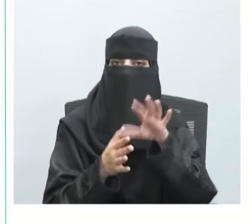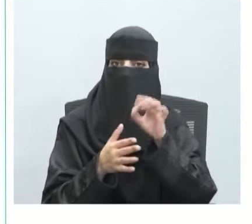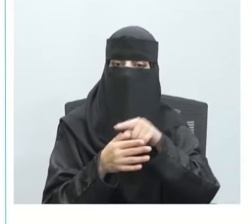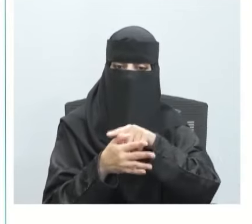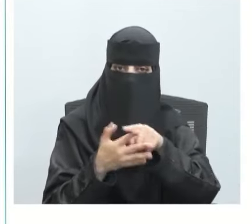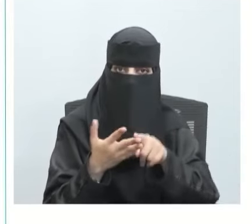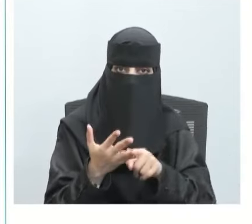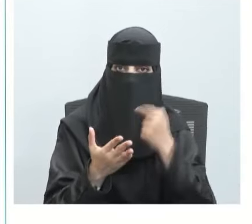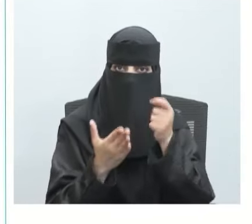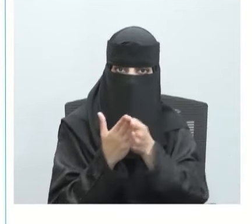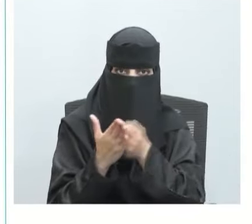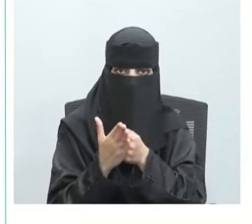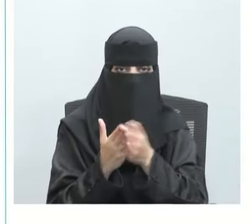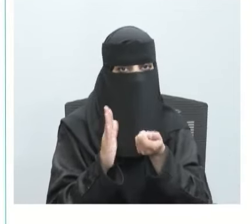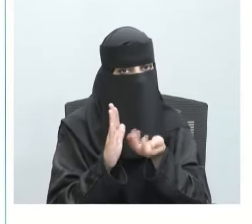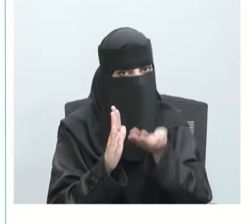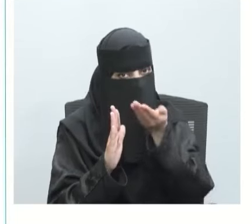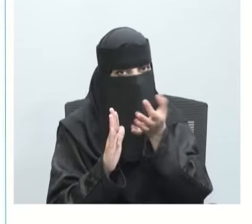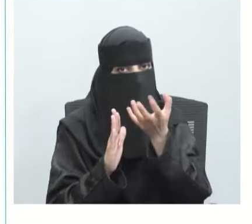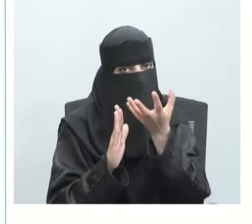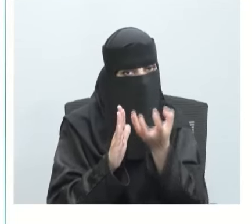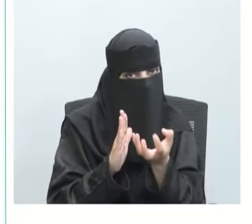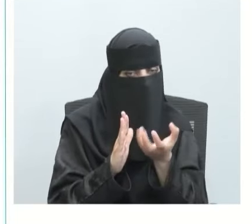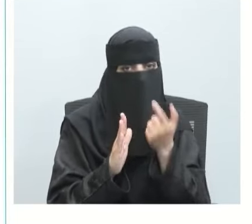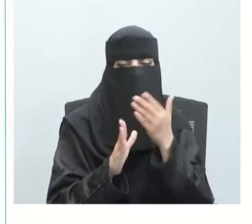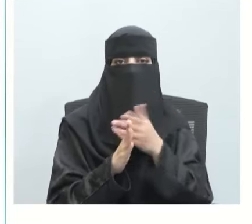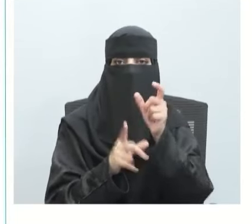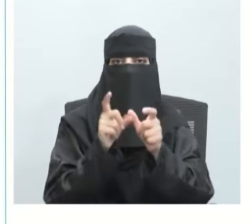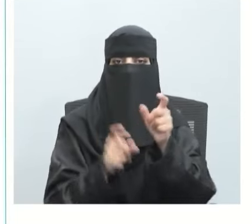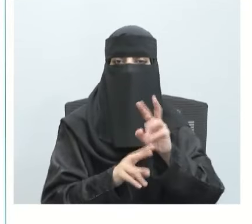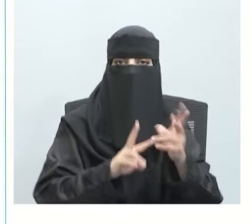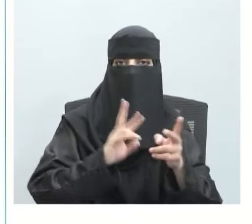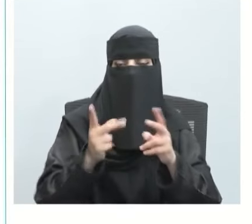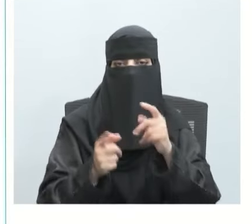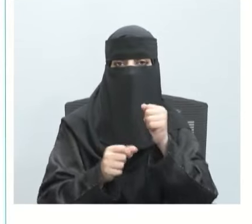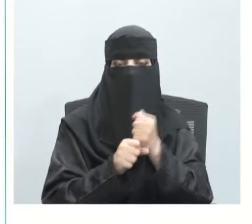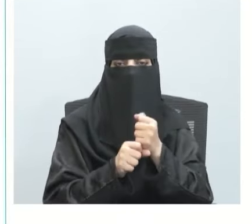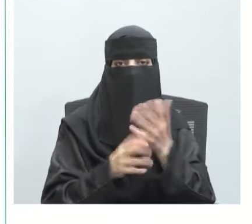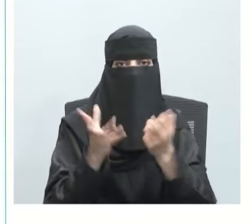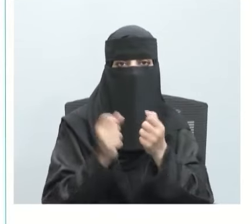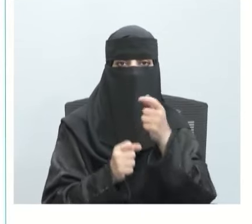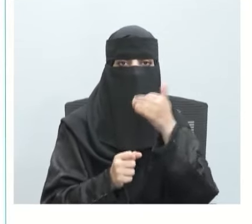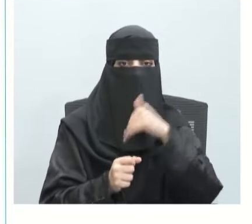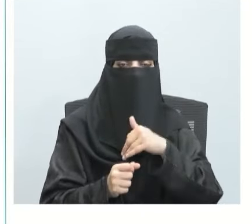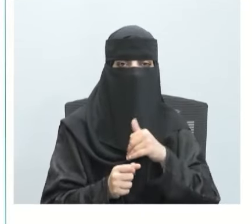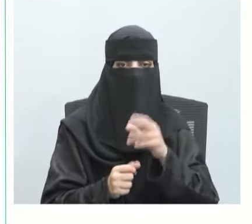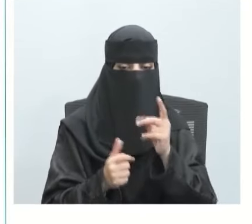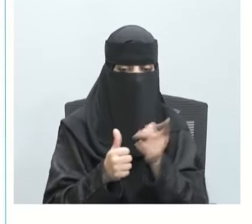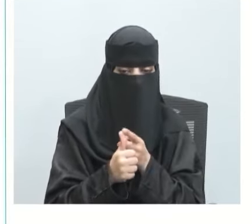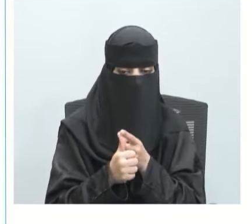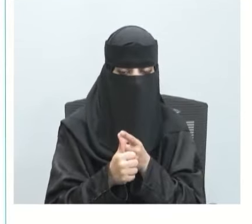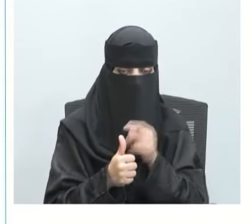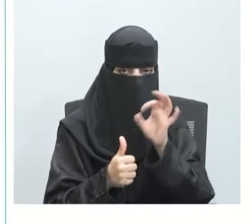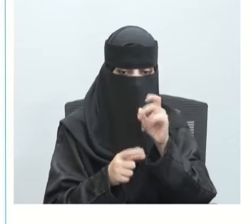الافضل عاده وقد تزيد قليلا وقد تنقص قليلا حسب كل شخص وحسب ما لديه من احتياجات ورغبات اولا